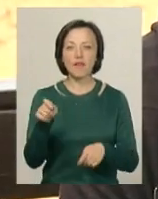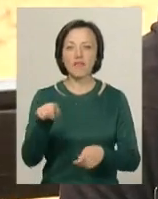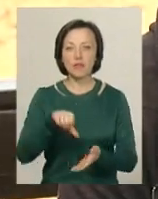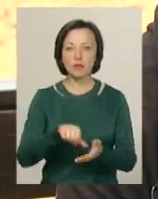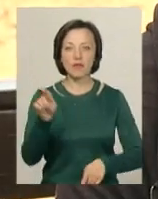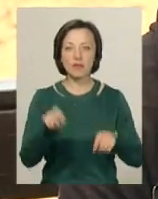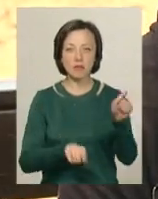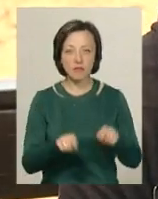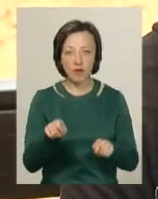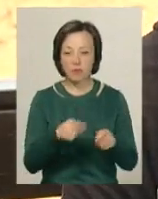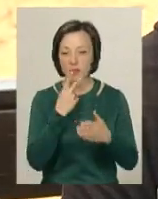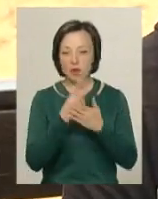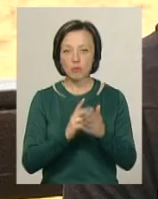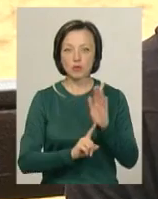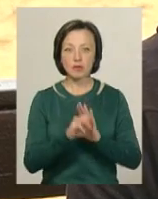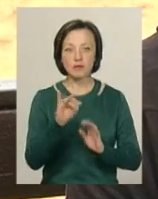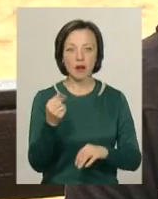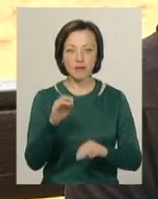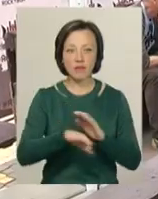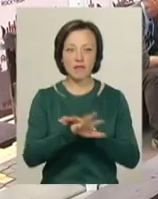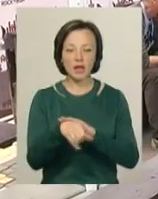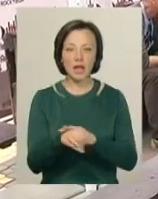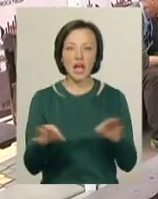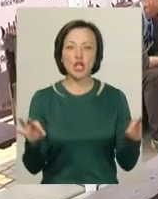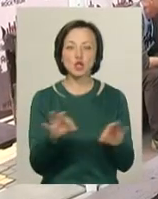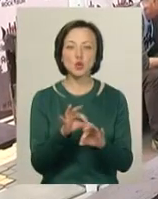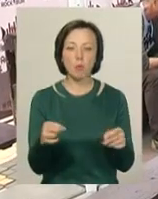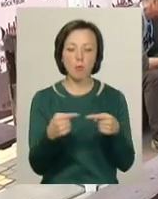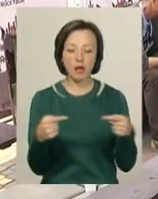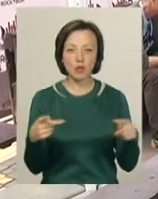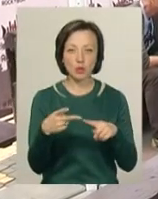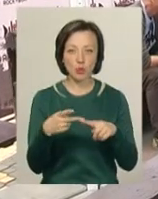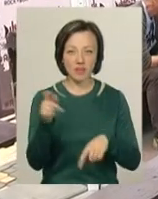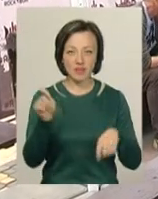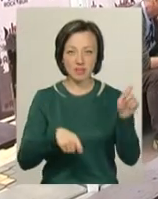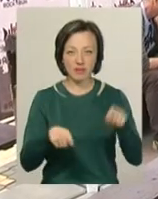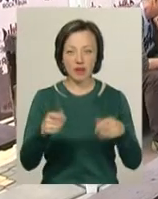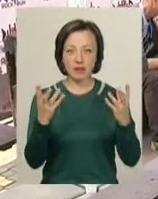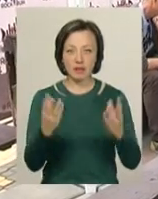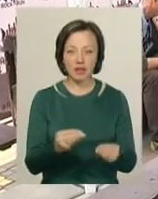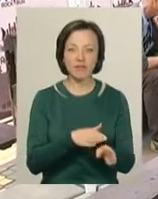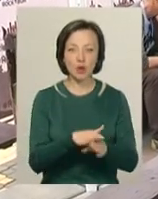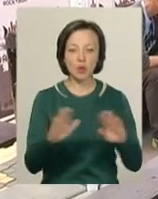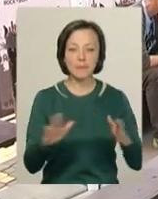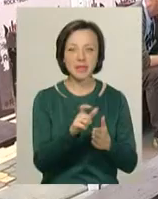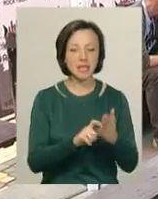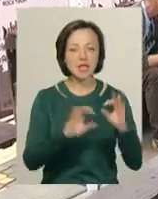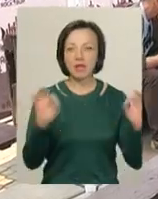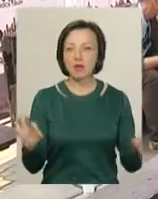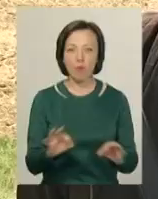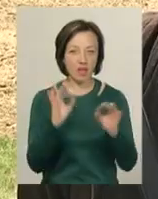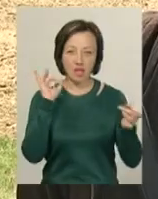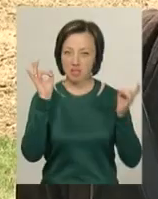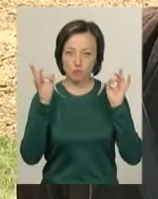що на початку травня у музикантів викрали інструменти. Каже, у другий фестивальний день гурт виконає і пісні, які до того ніде не